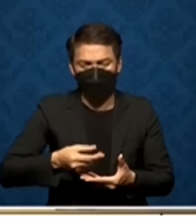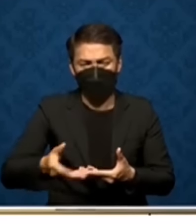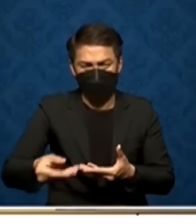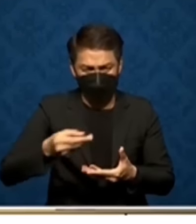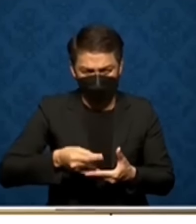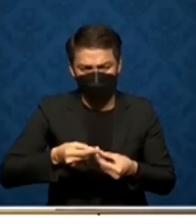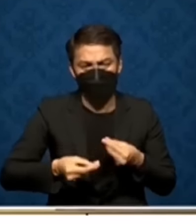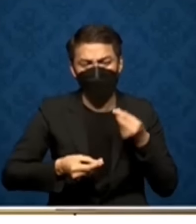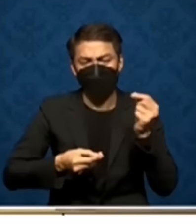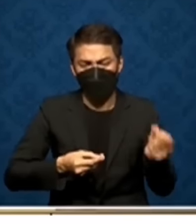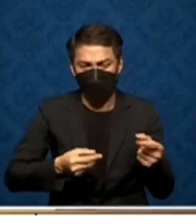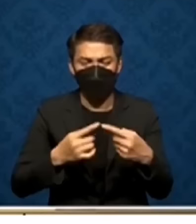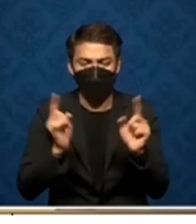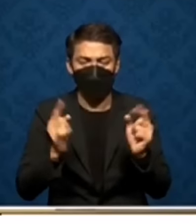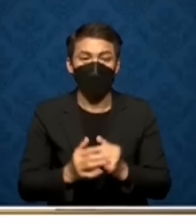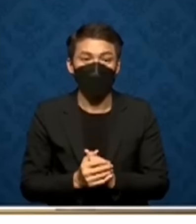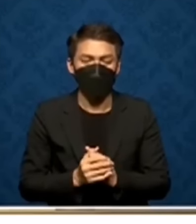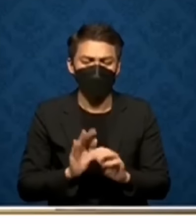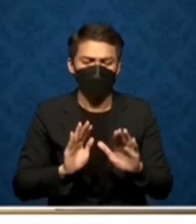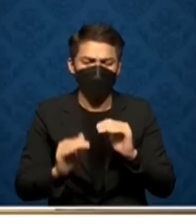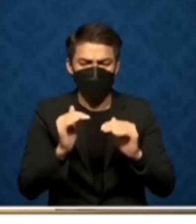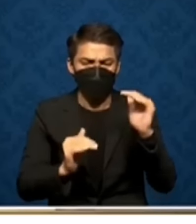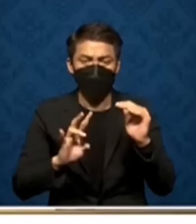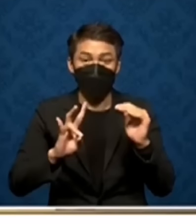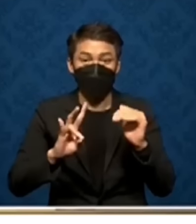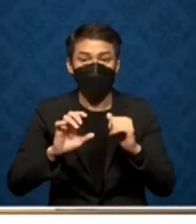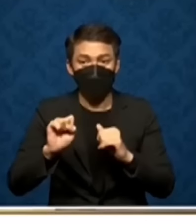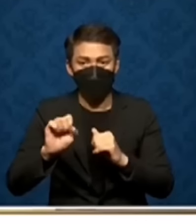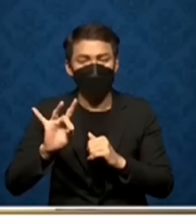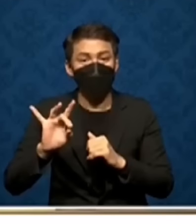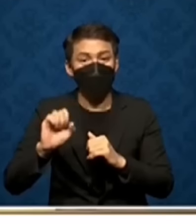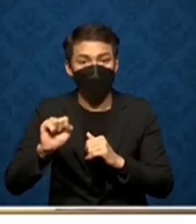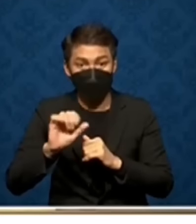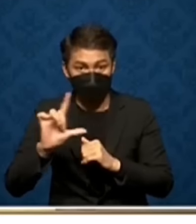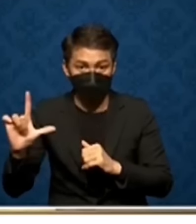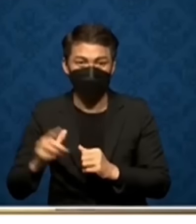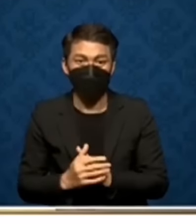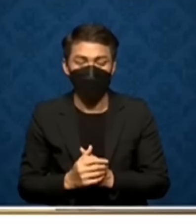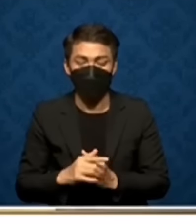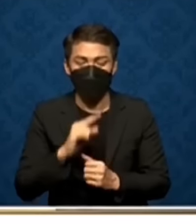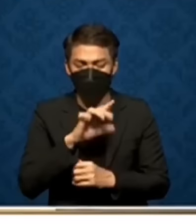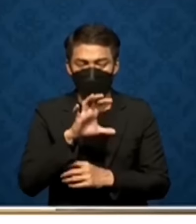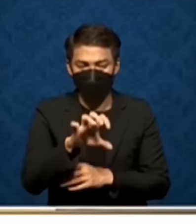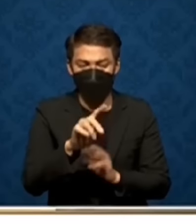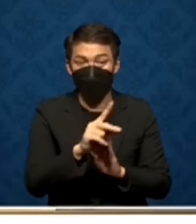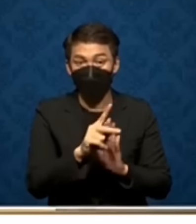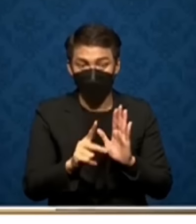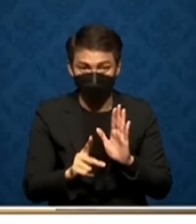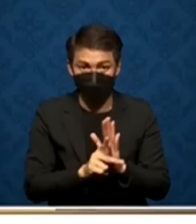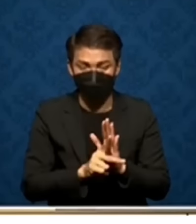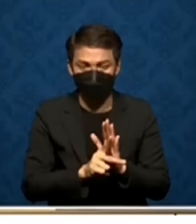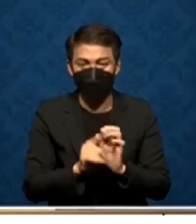ต่างกันประมาณเกือบ 700,000-800,000 ล้านถ้าเป็นการบังคับใช้กฎหมายคือบริษัทนี้ก็อาจจะเข้